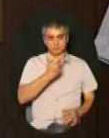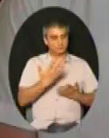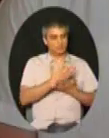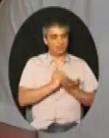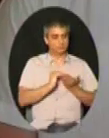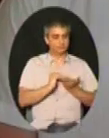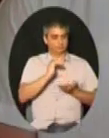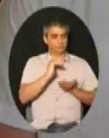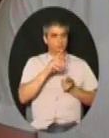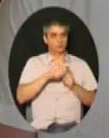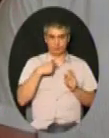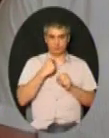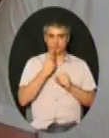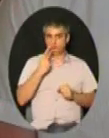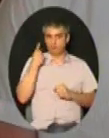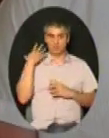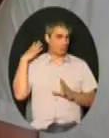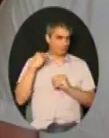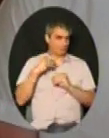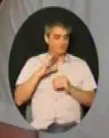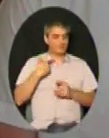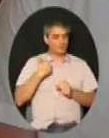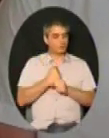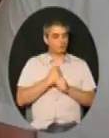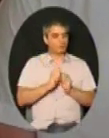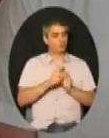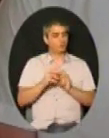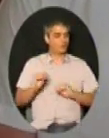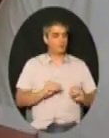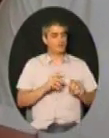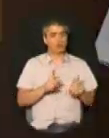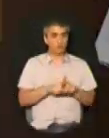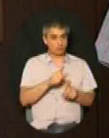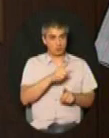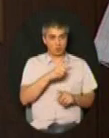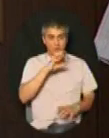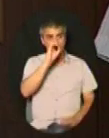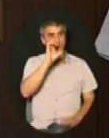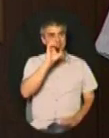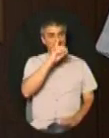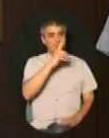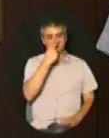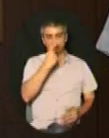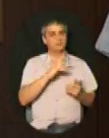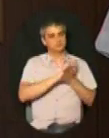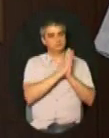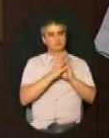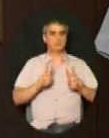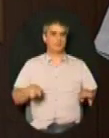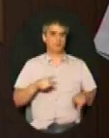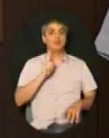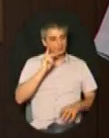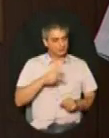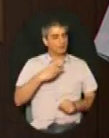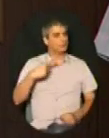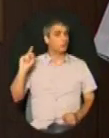כמו שאנחנו עושים בשנתיים האחרונות, ואם אנחנו נבצע תשלומי העברה כפי שנהוג ב-OECD, אתה תראה תמונה אחרת. אבל צריך